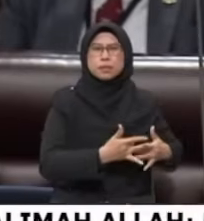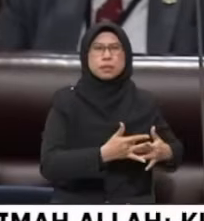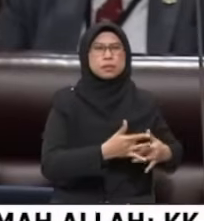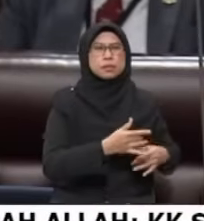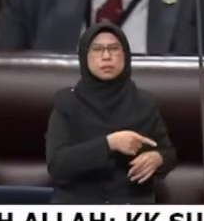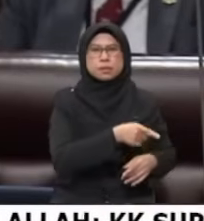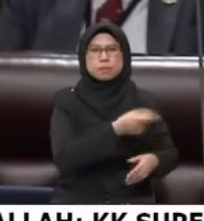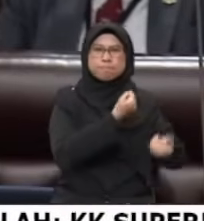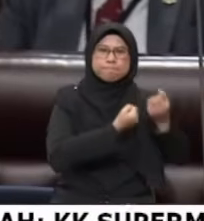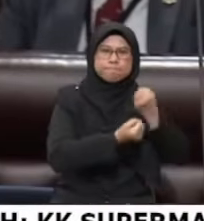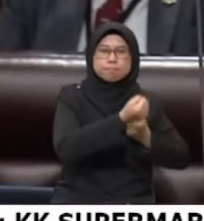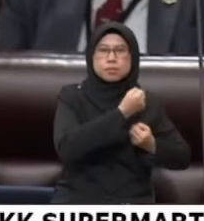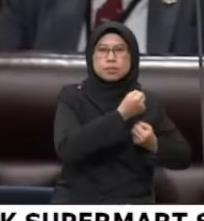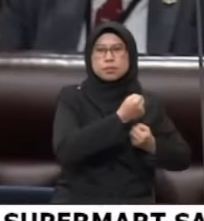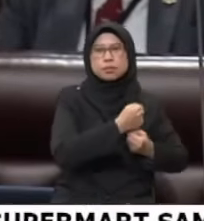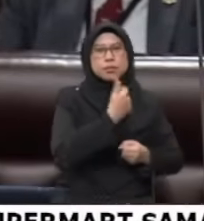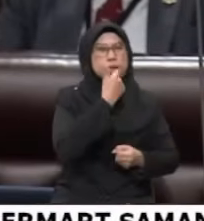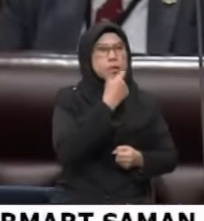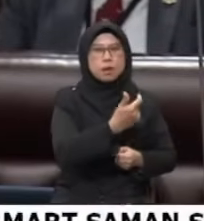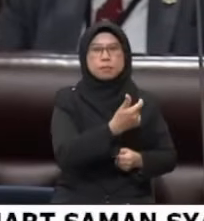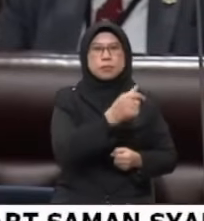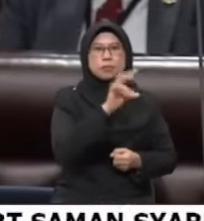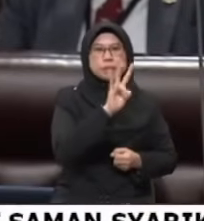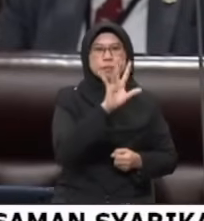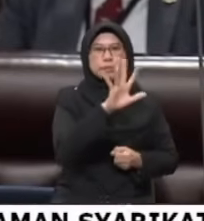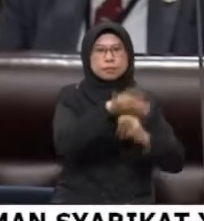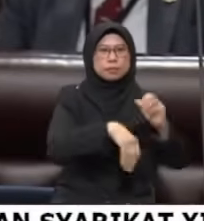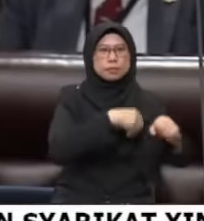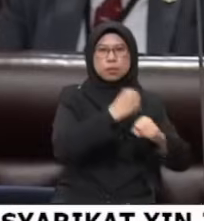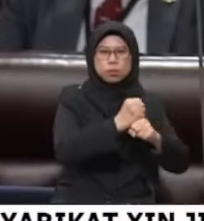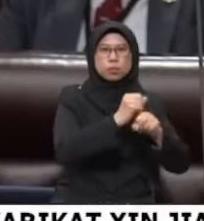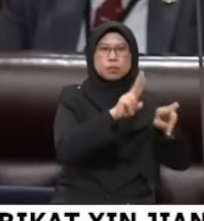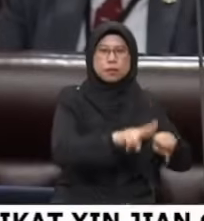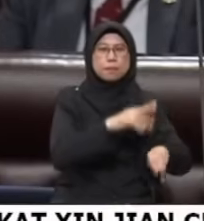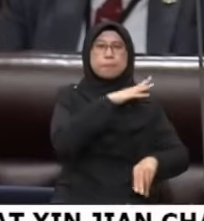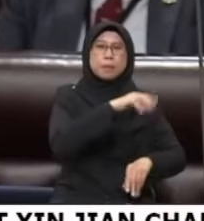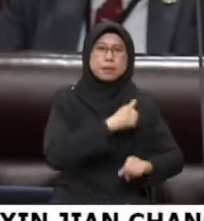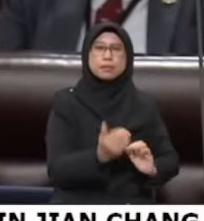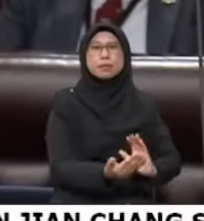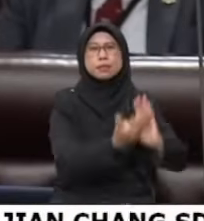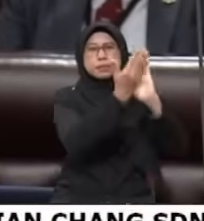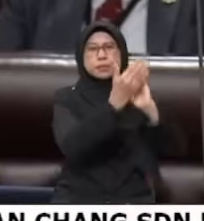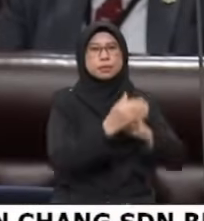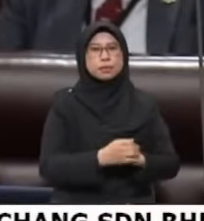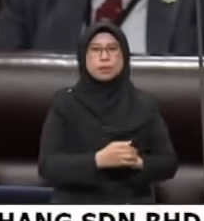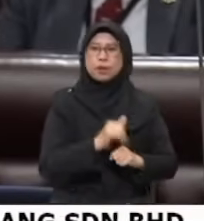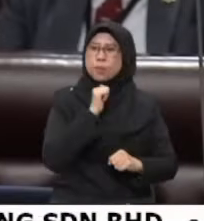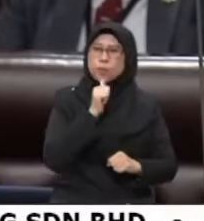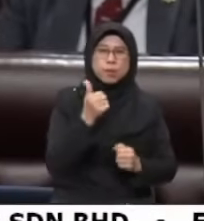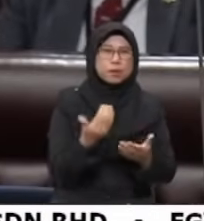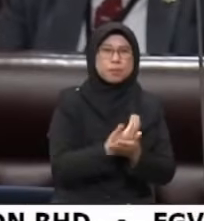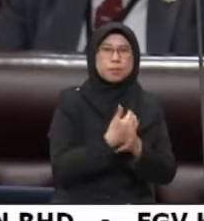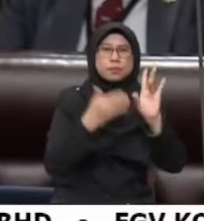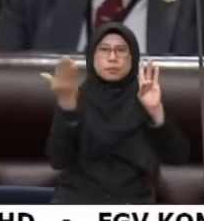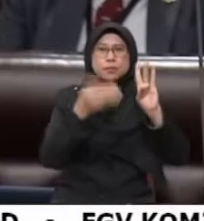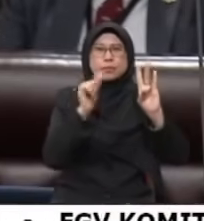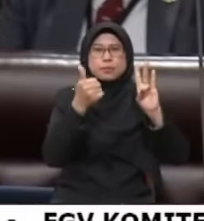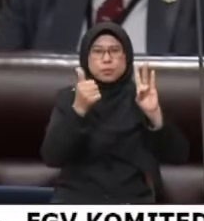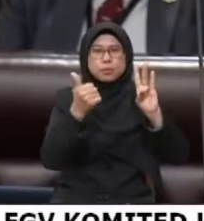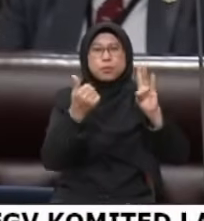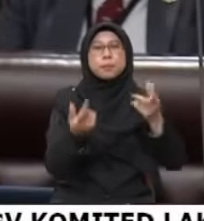Palestin selama lebih 75 tahun penderitaan rakyat Palestin ini bukan bermula pada 7 Oktober